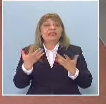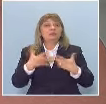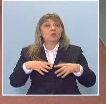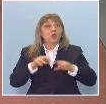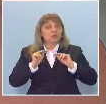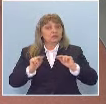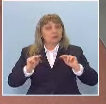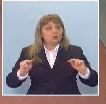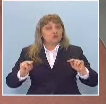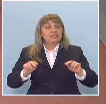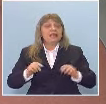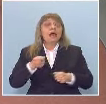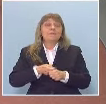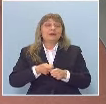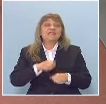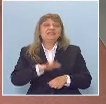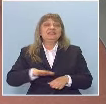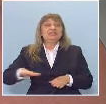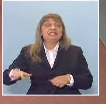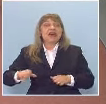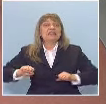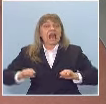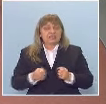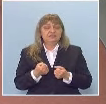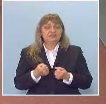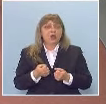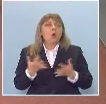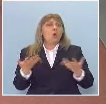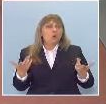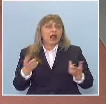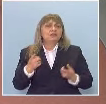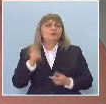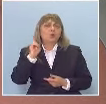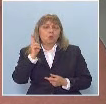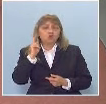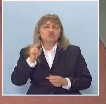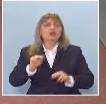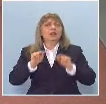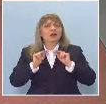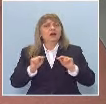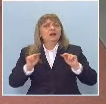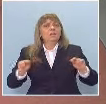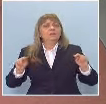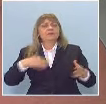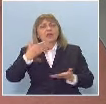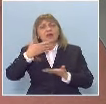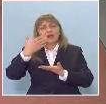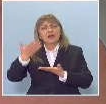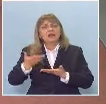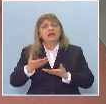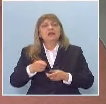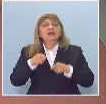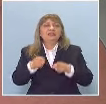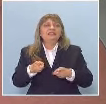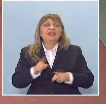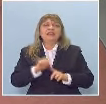прави децата активни. В момента, в който влезем в пасивен вариант, учителя да преподава, колкото и интересни факти да разказва на екран,